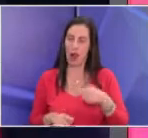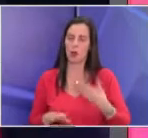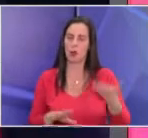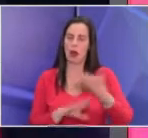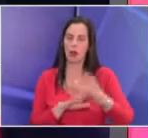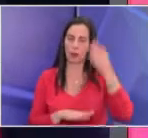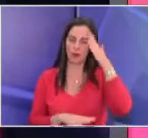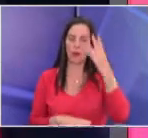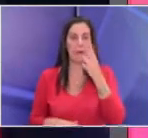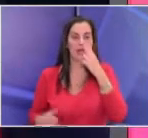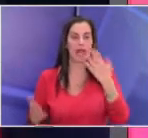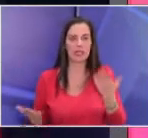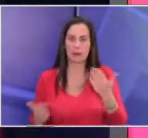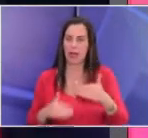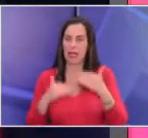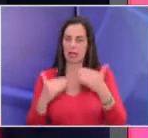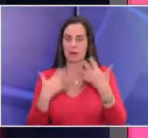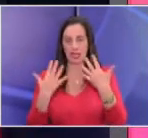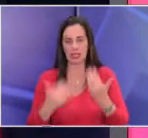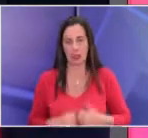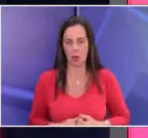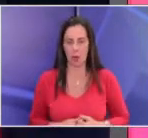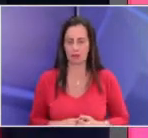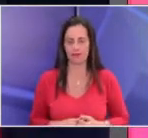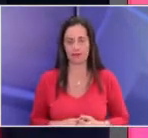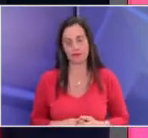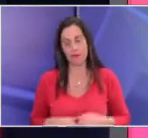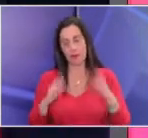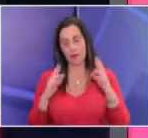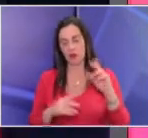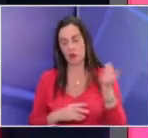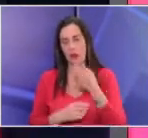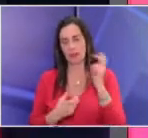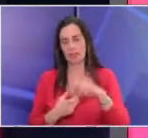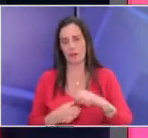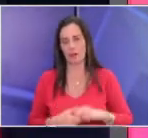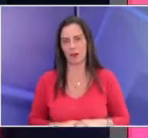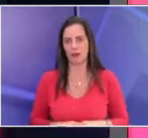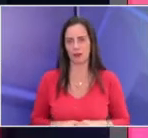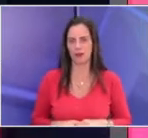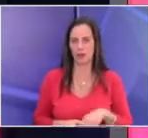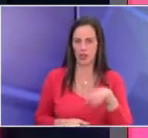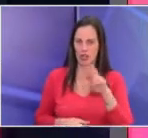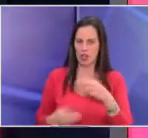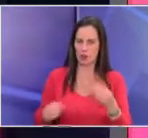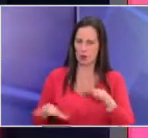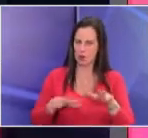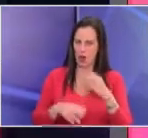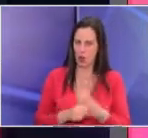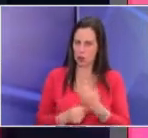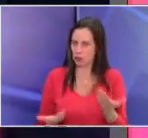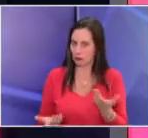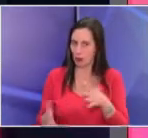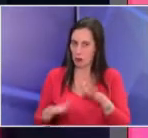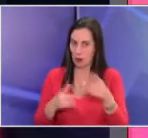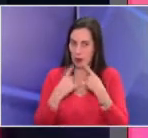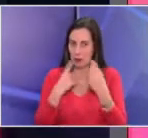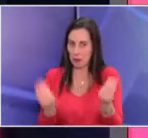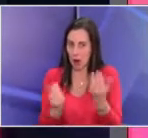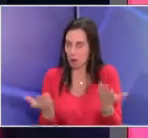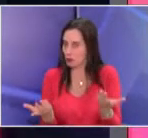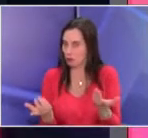אישה מדהימה, כאילו, היא עמדה שם והיא חיבקה אותי והיא דיברה את זה, כאילו שהיא מנחמת אותי, במקום שאני אנחם אותה, זה הרגיש לי מאוד, זה